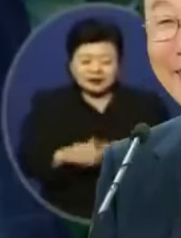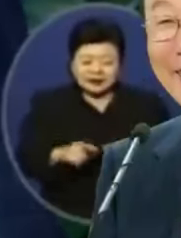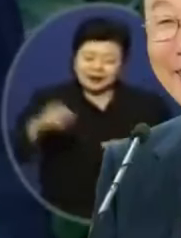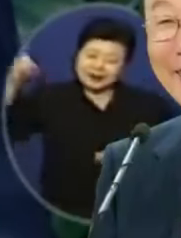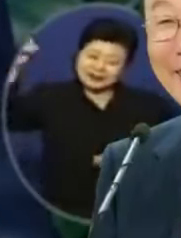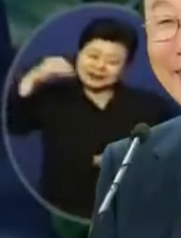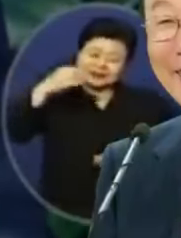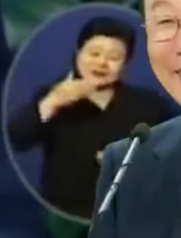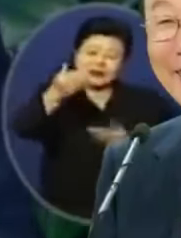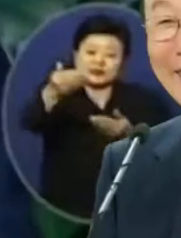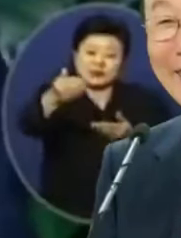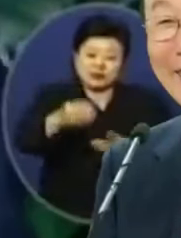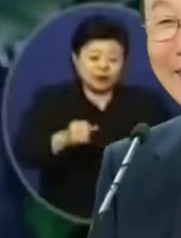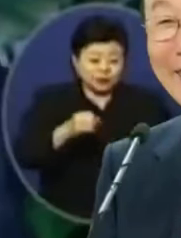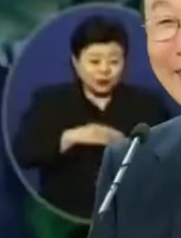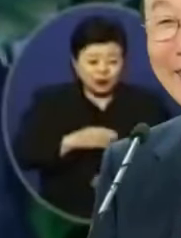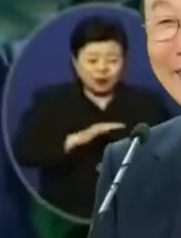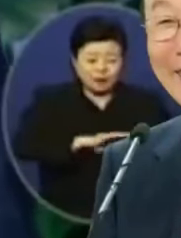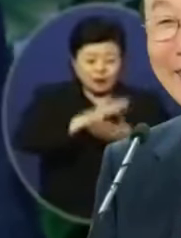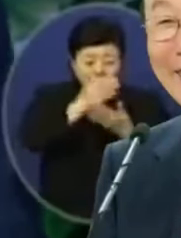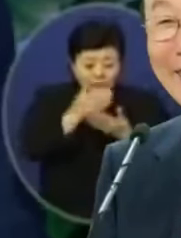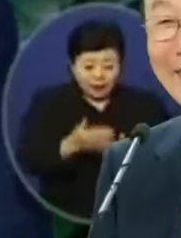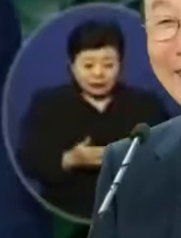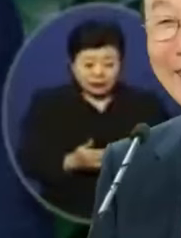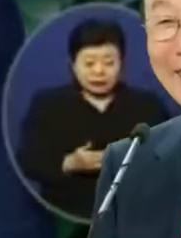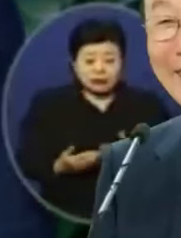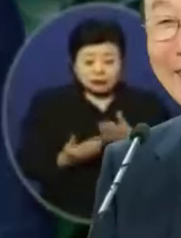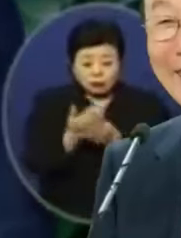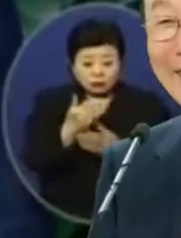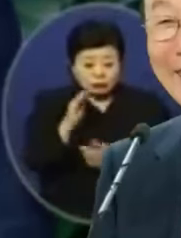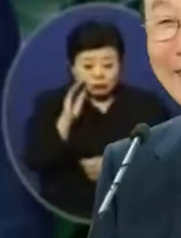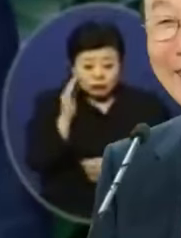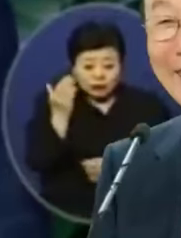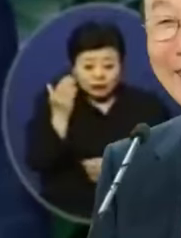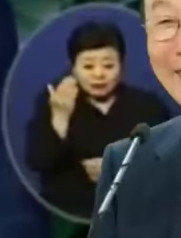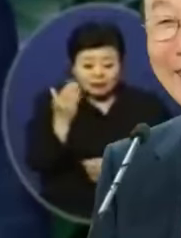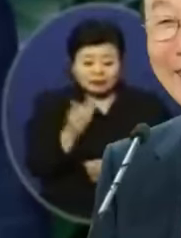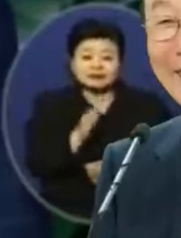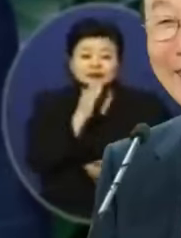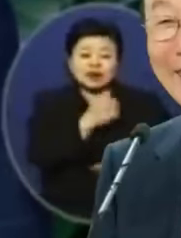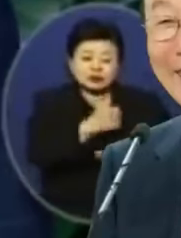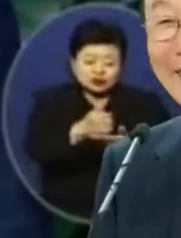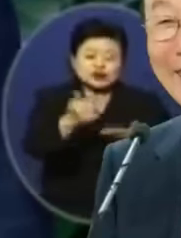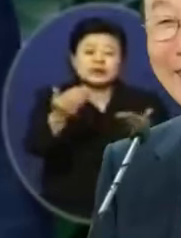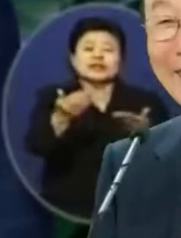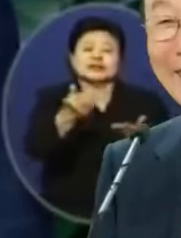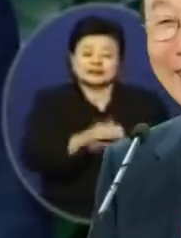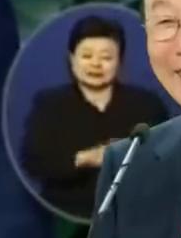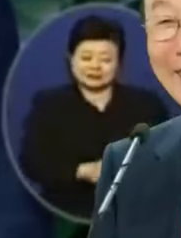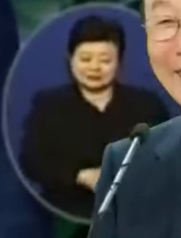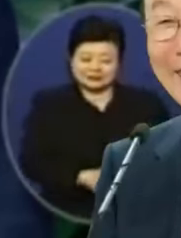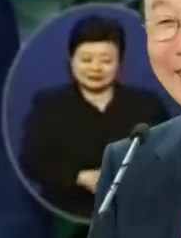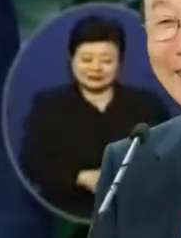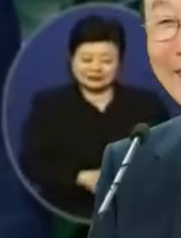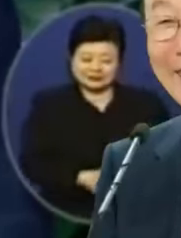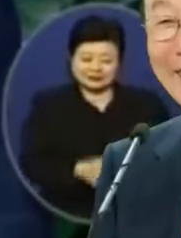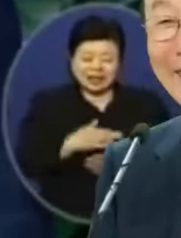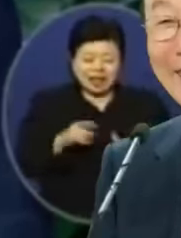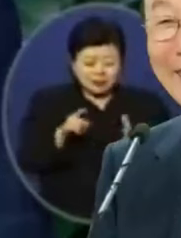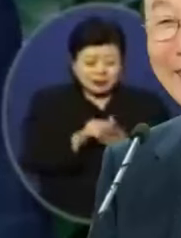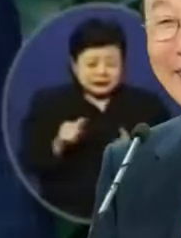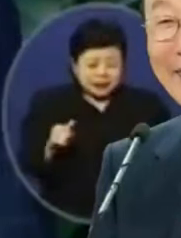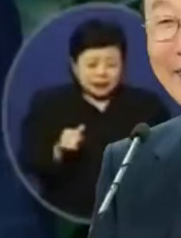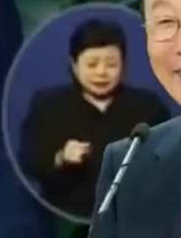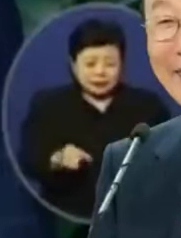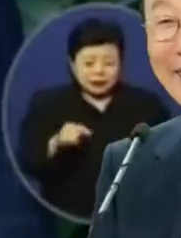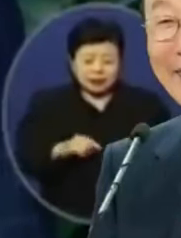합니다. 이런 놀라운 변화가 우리에게 일어나게 되어 있습니다. 그것이 주님이 하시는 일인 것입니다. 나를 믿는 자에게는